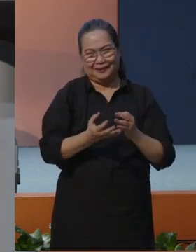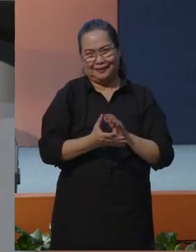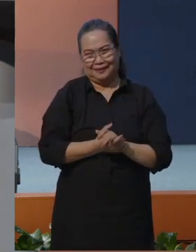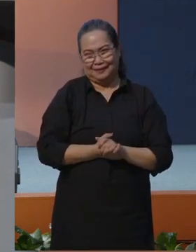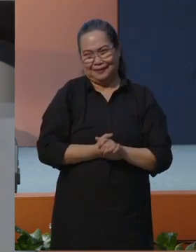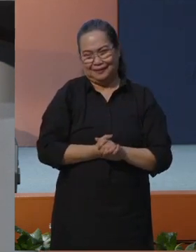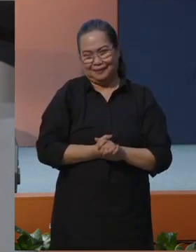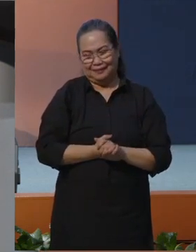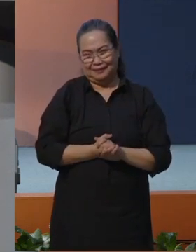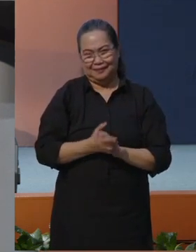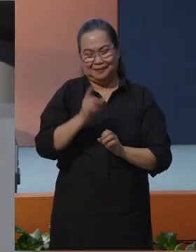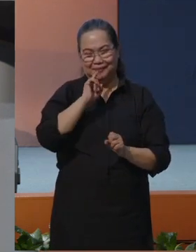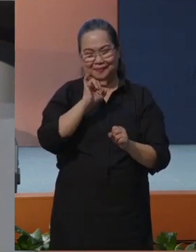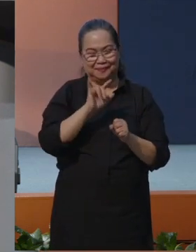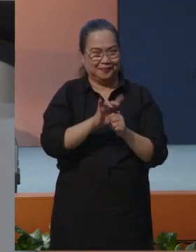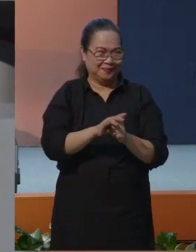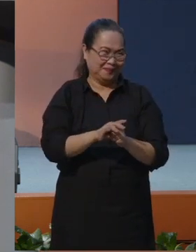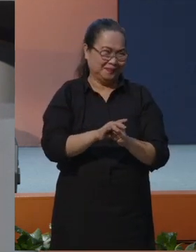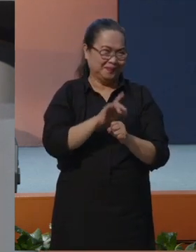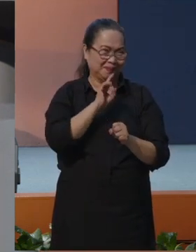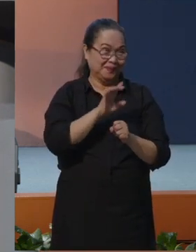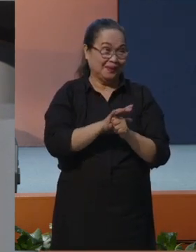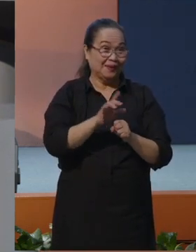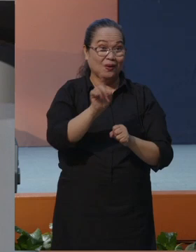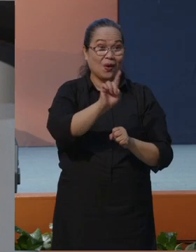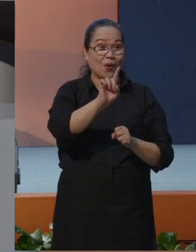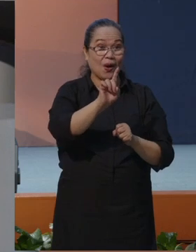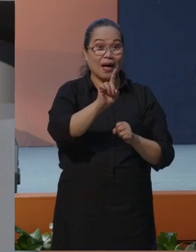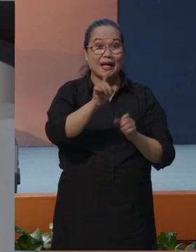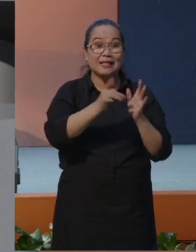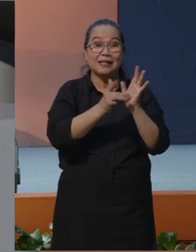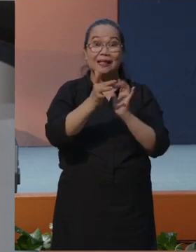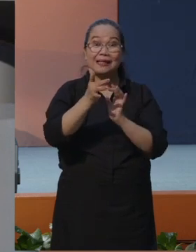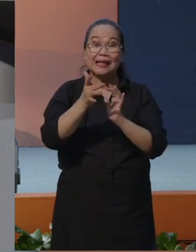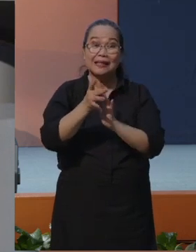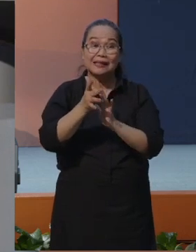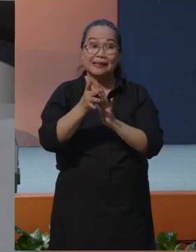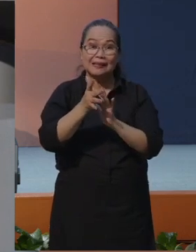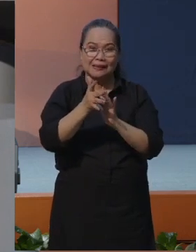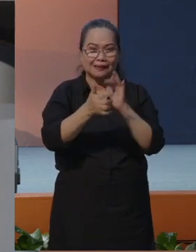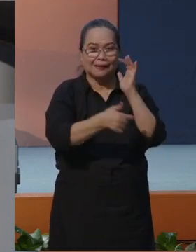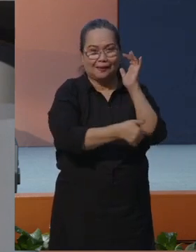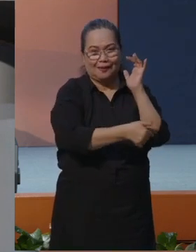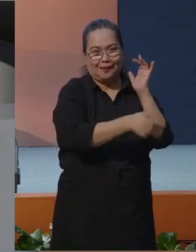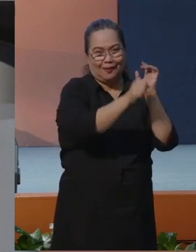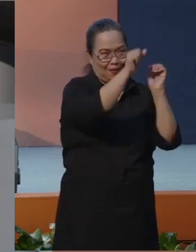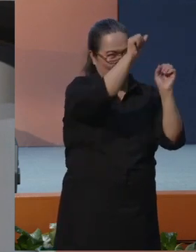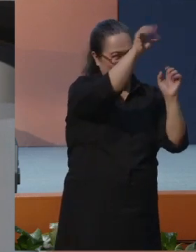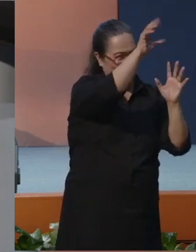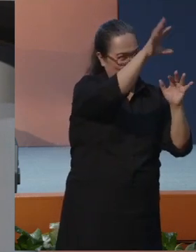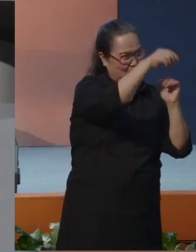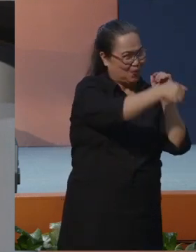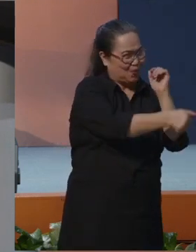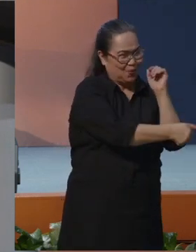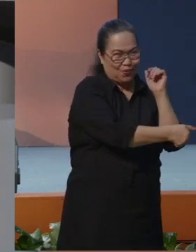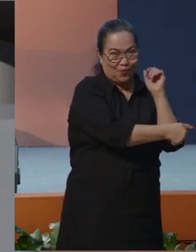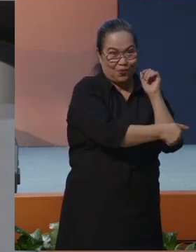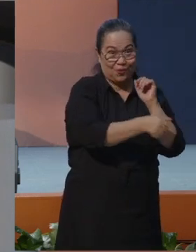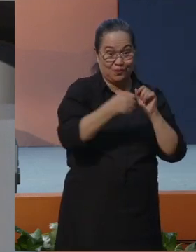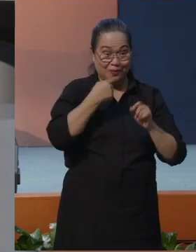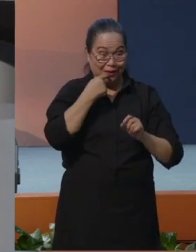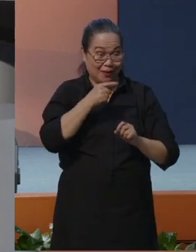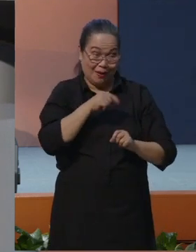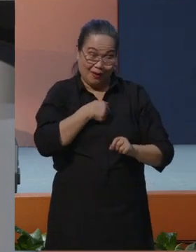Yun ang pangako sa kanila. Genesis 12, I will bless those who bless you, and him